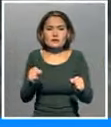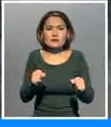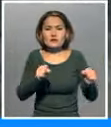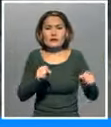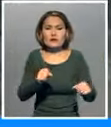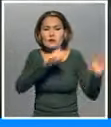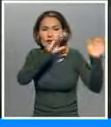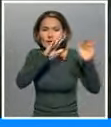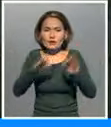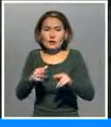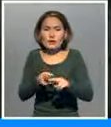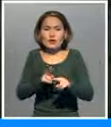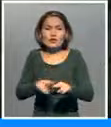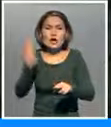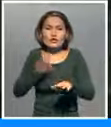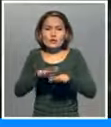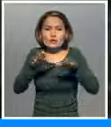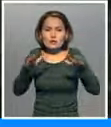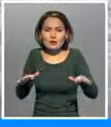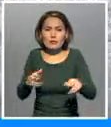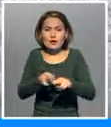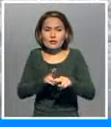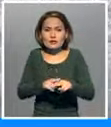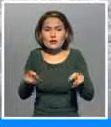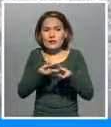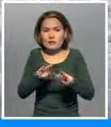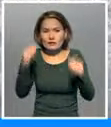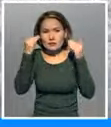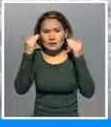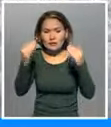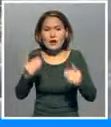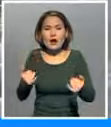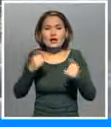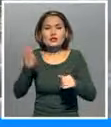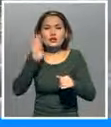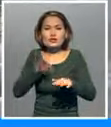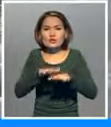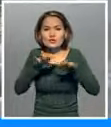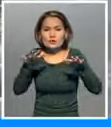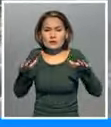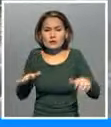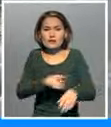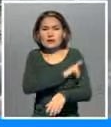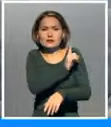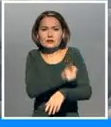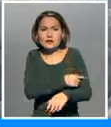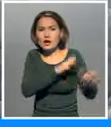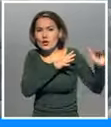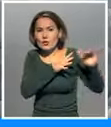тасып кететіндігін білмей қалдық деп отыр. Анықталғандай, өзеннің төменгі жағына жиналған мұз қатып, су ағынын тежеген, салдарынан